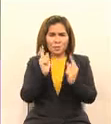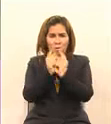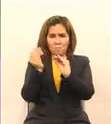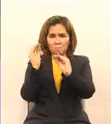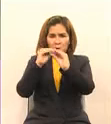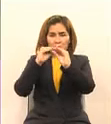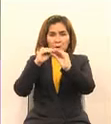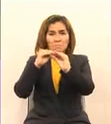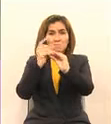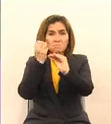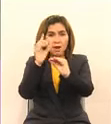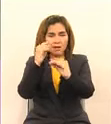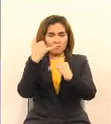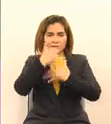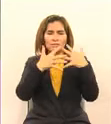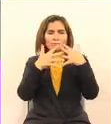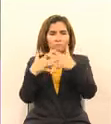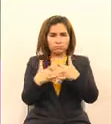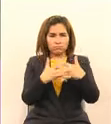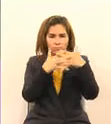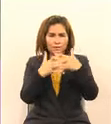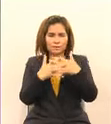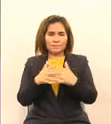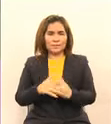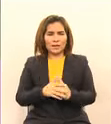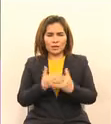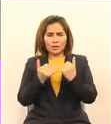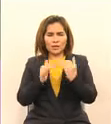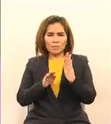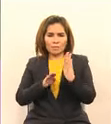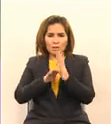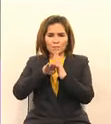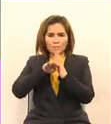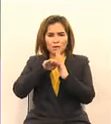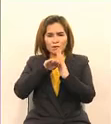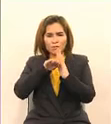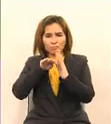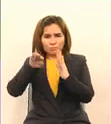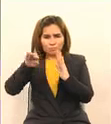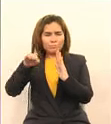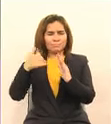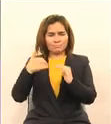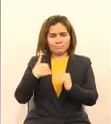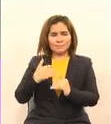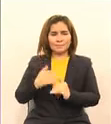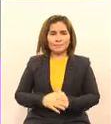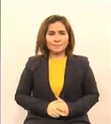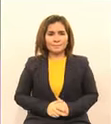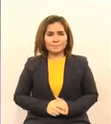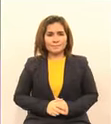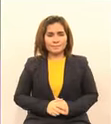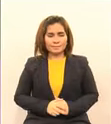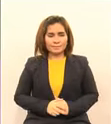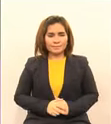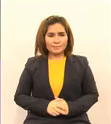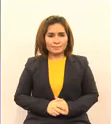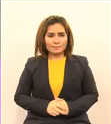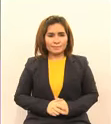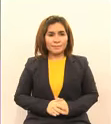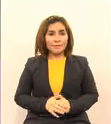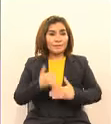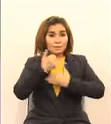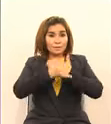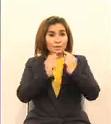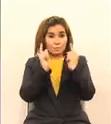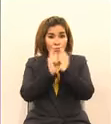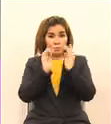กานะครับแต่ก็เริ่มมีแนวโน้มอยู่ตัวละคงที่ละนะครับขณะที่ประเทศที่มีผู้ป่ว